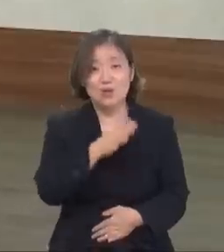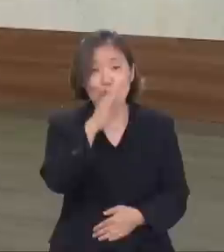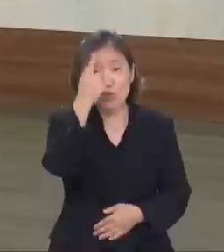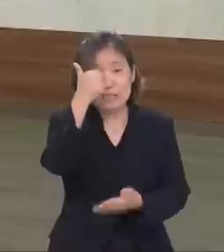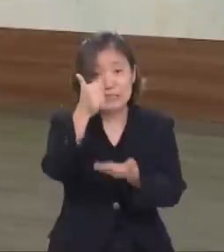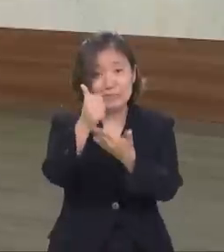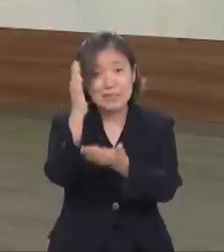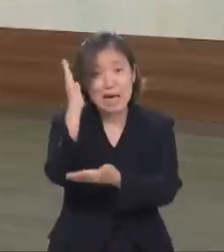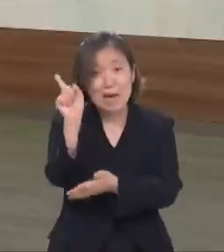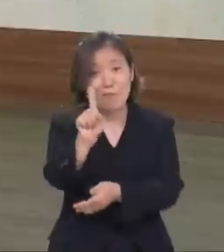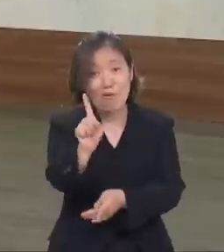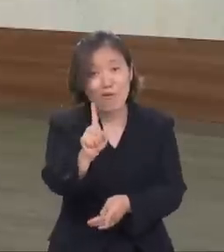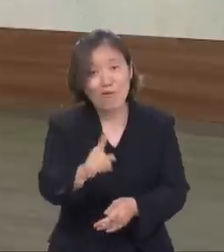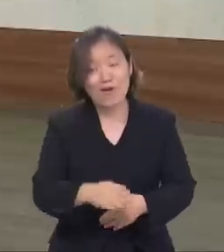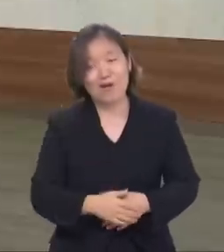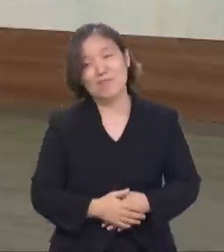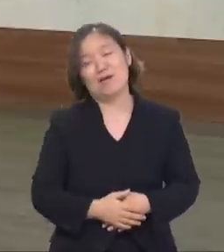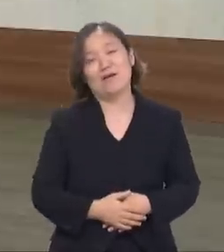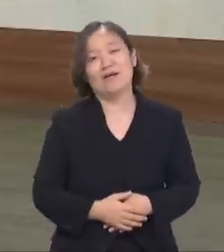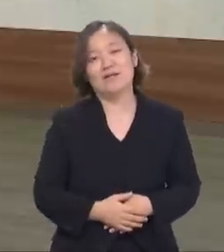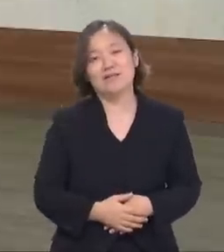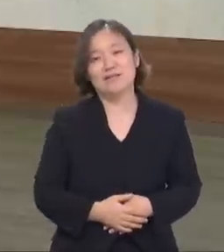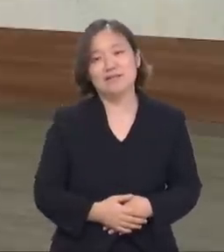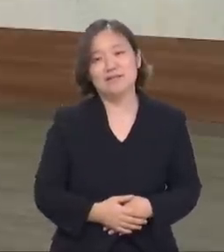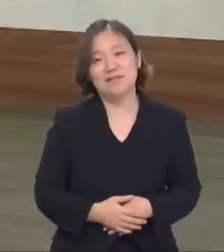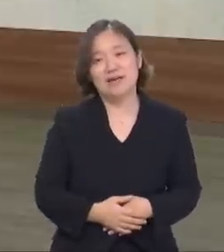이 노스님이 하시는 말씀이